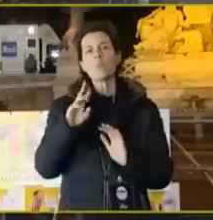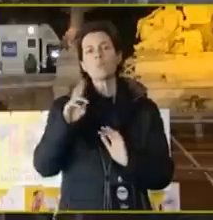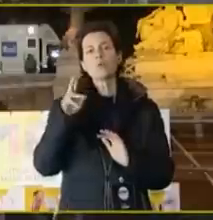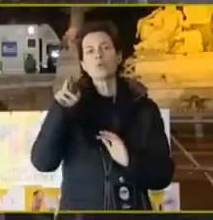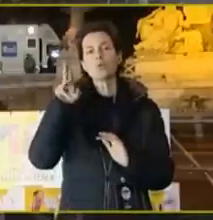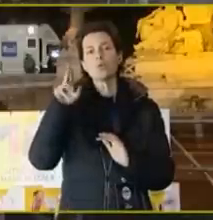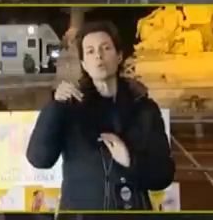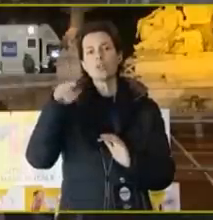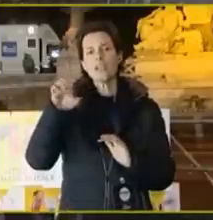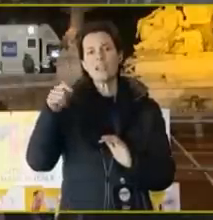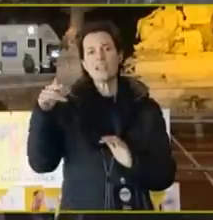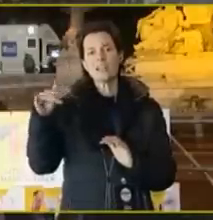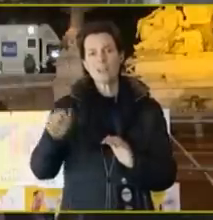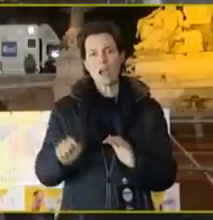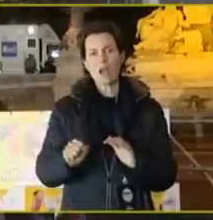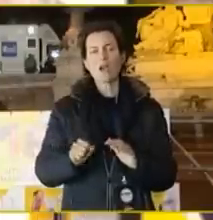devono spiegare